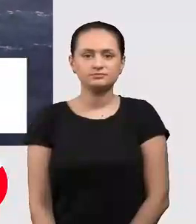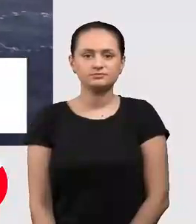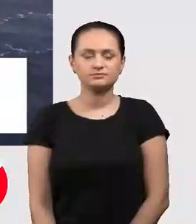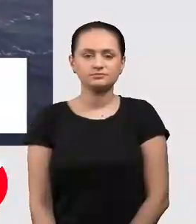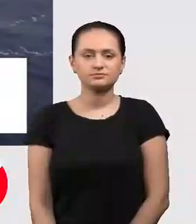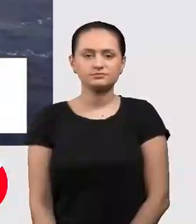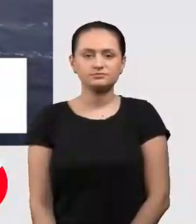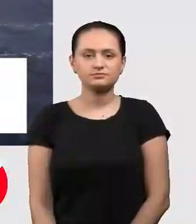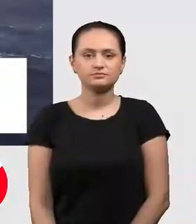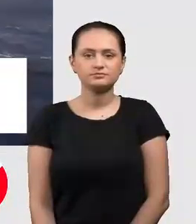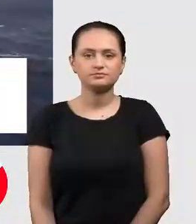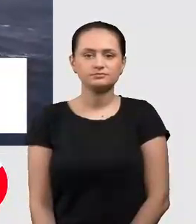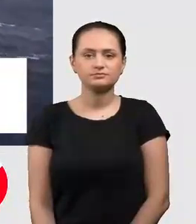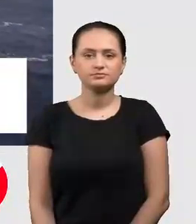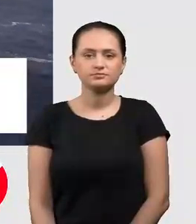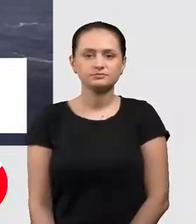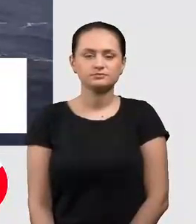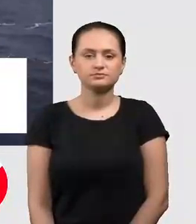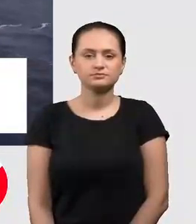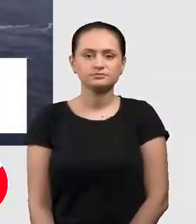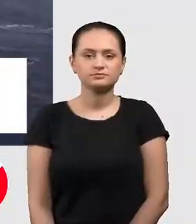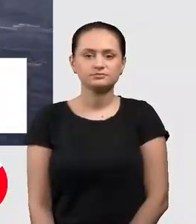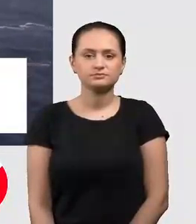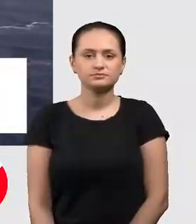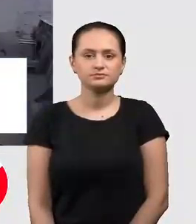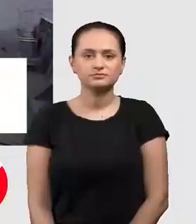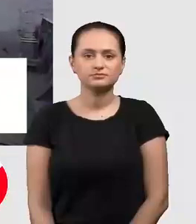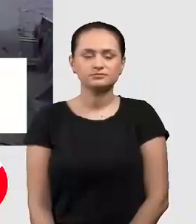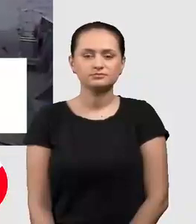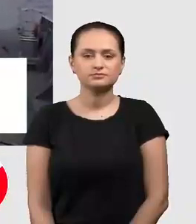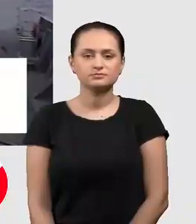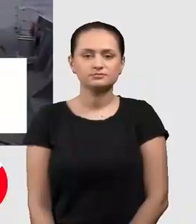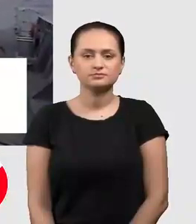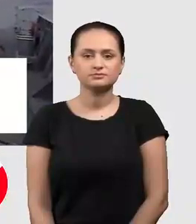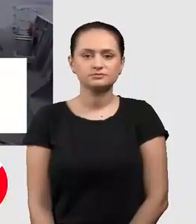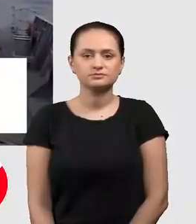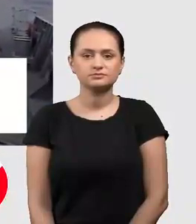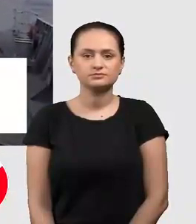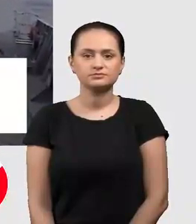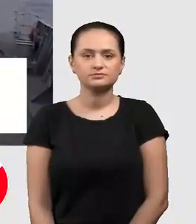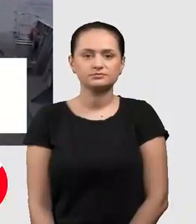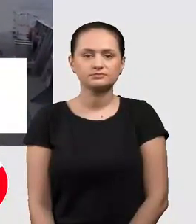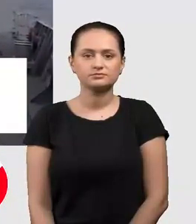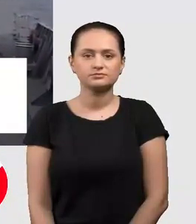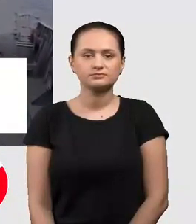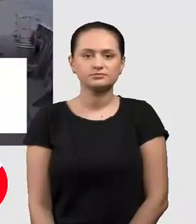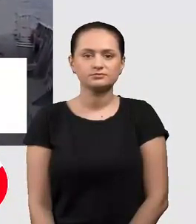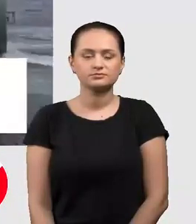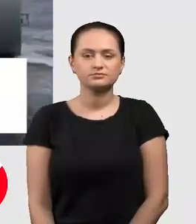nave NATO, deoarece, conform convenției de la Montreux cu privire la statutul strâmtorilor